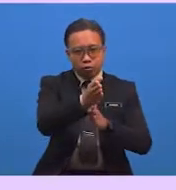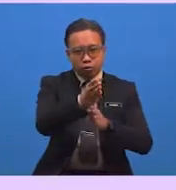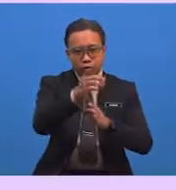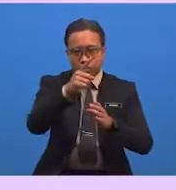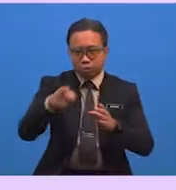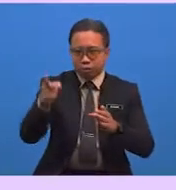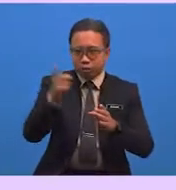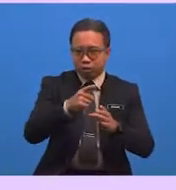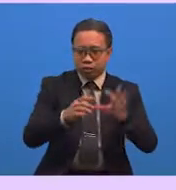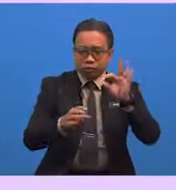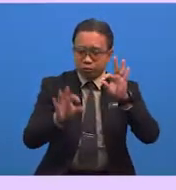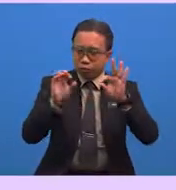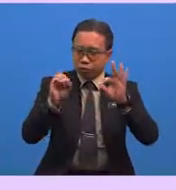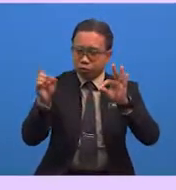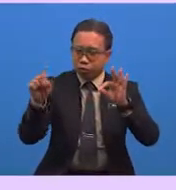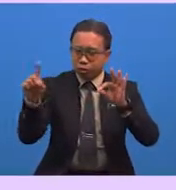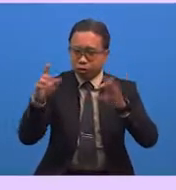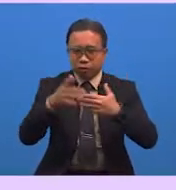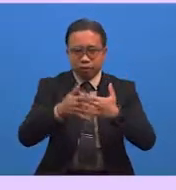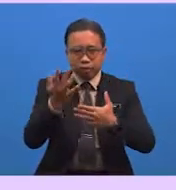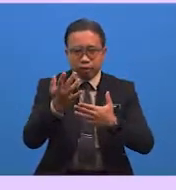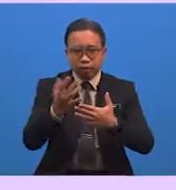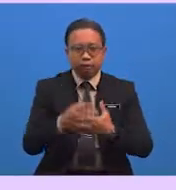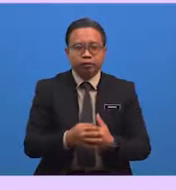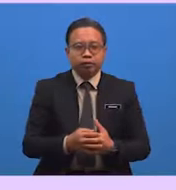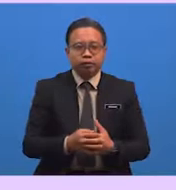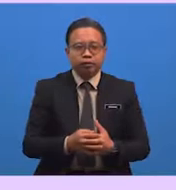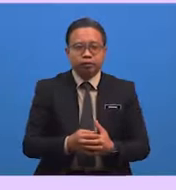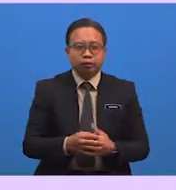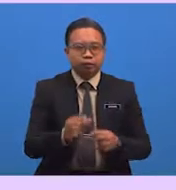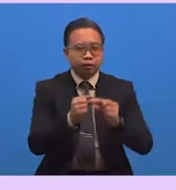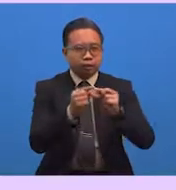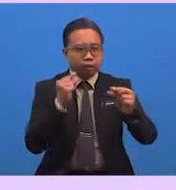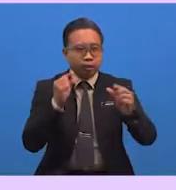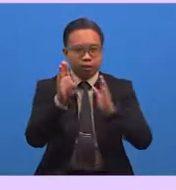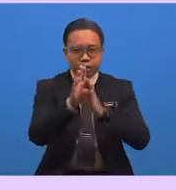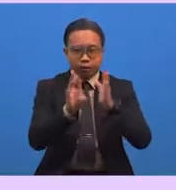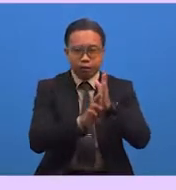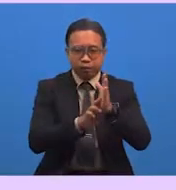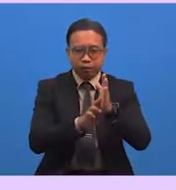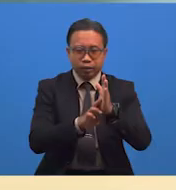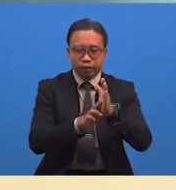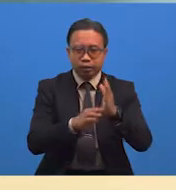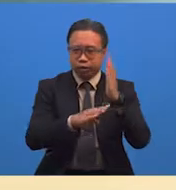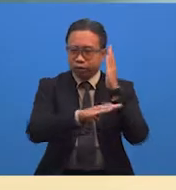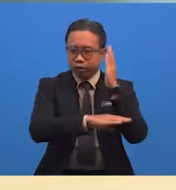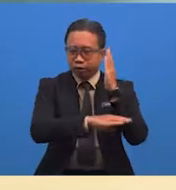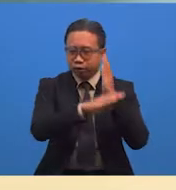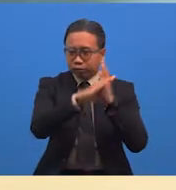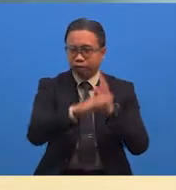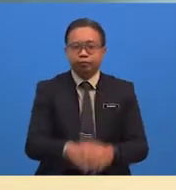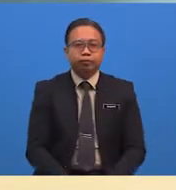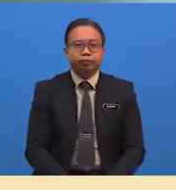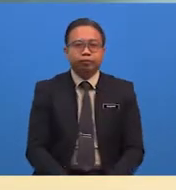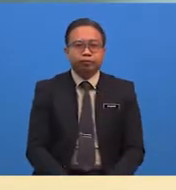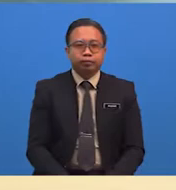pada 90 darjah kita panggil sebagai garis berserenjang. Baiklah,